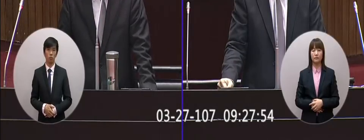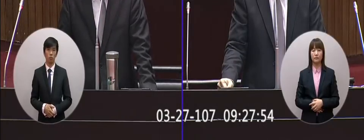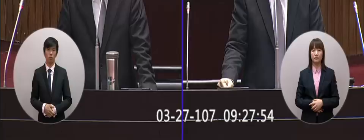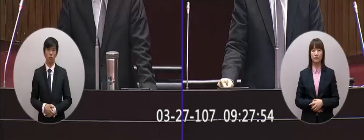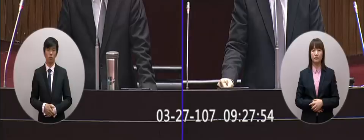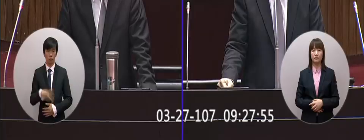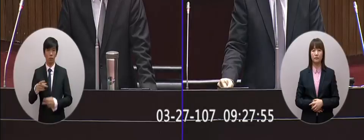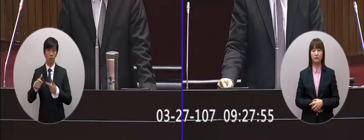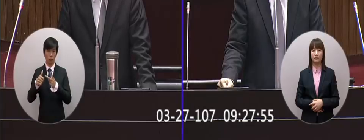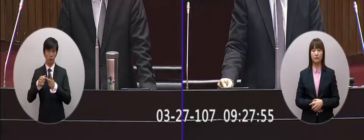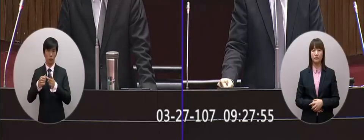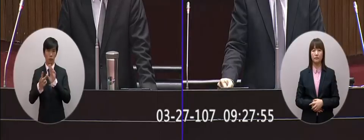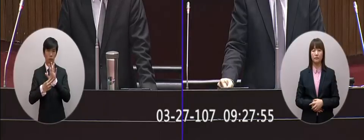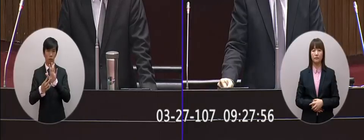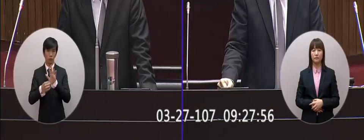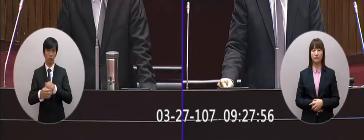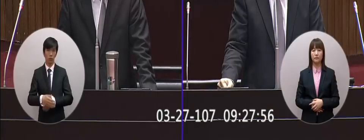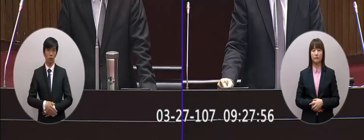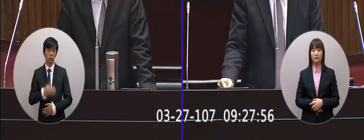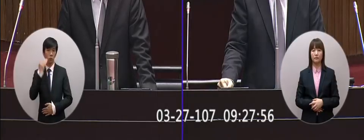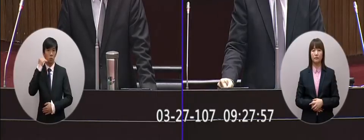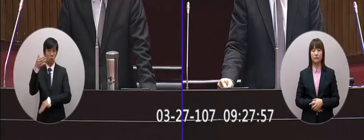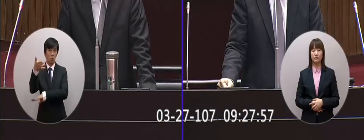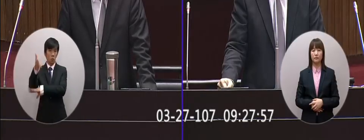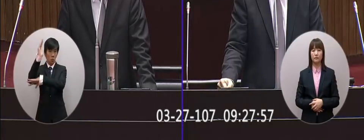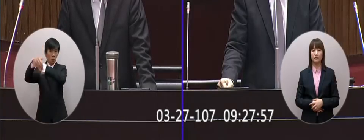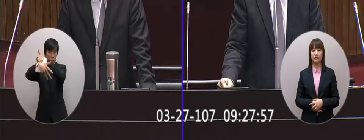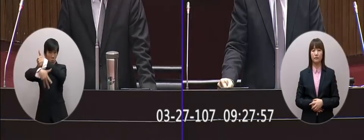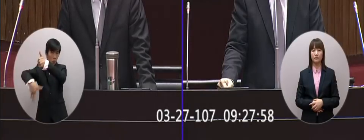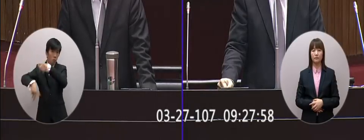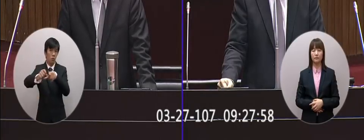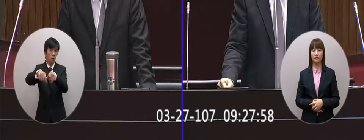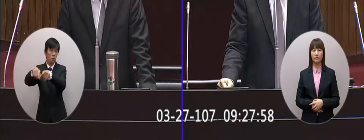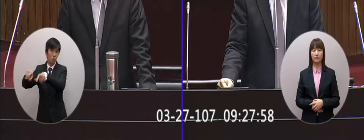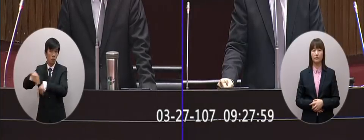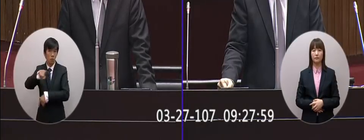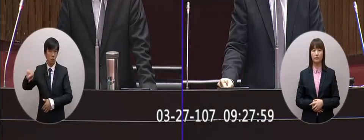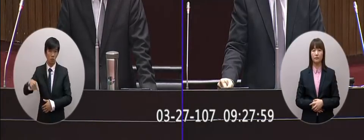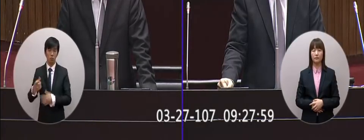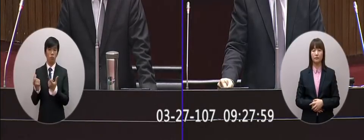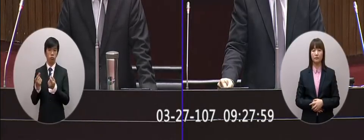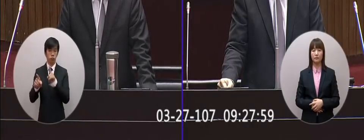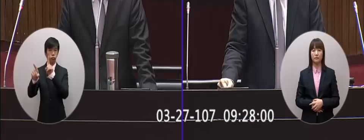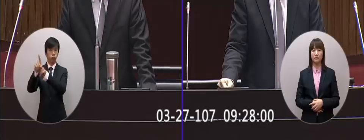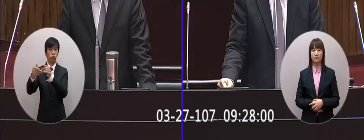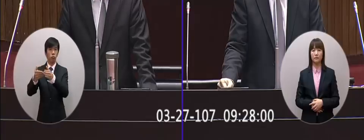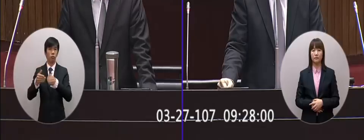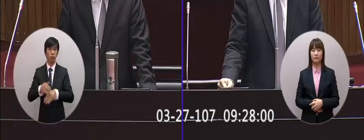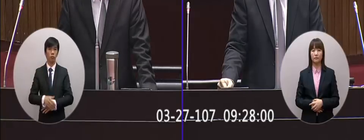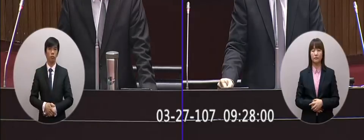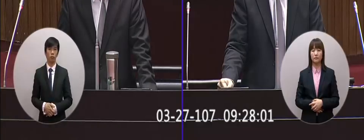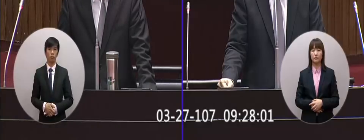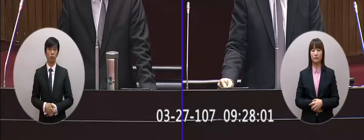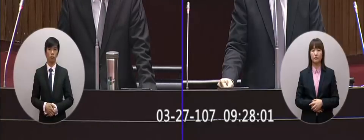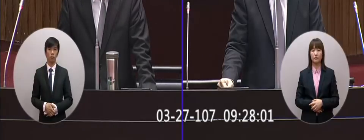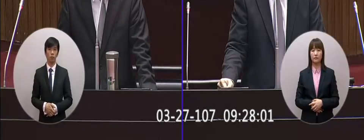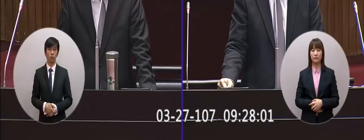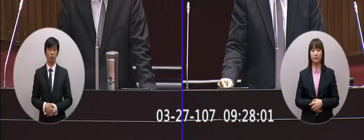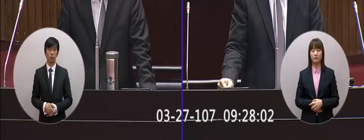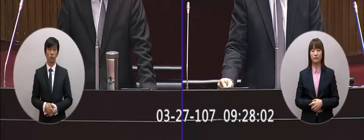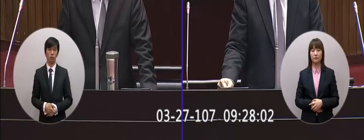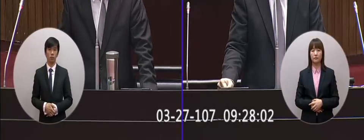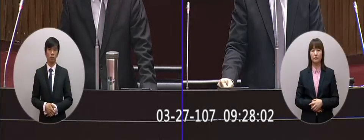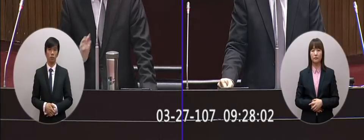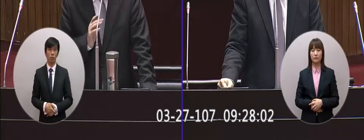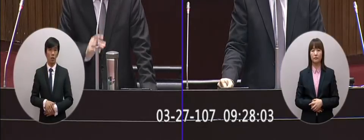同样的政府的所属的公营机构当然也不能够例外。但是呢，也没有办法说全